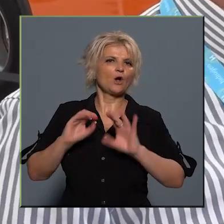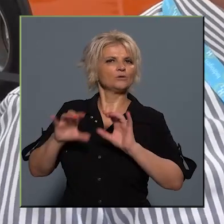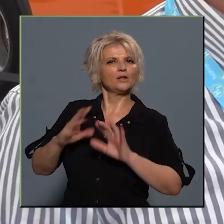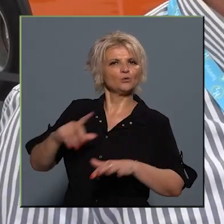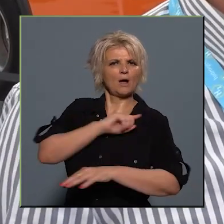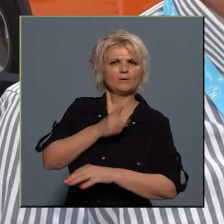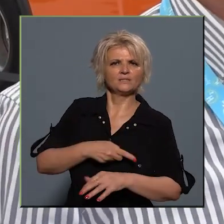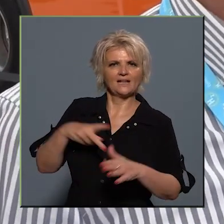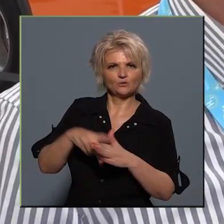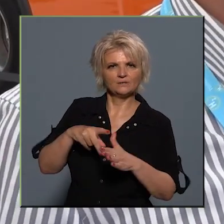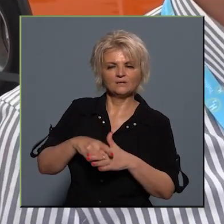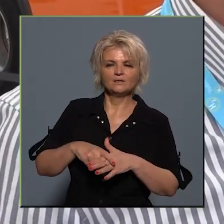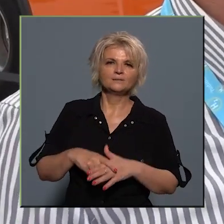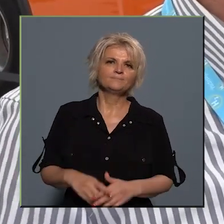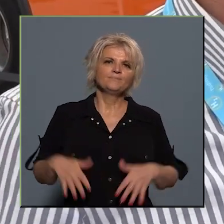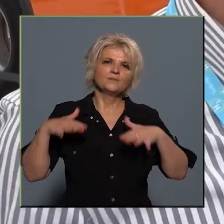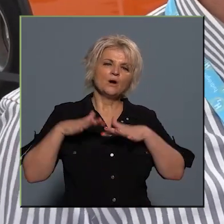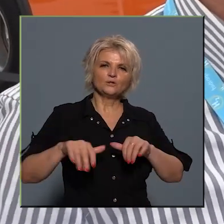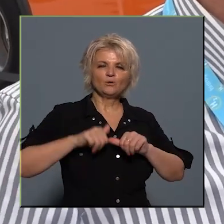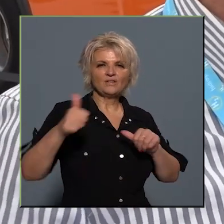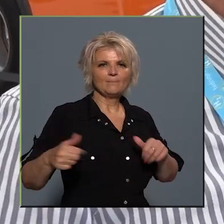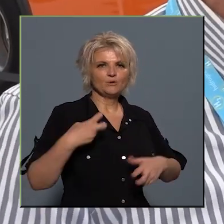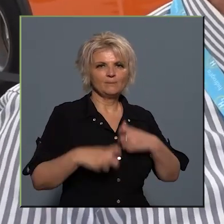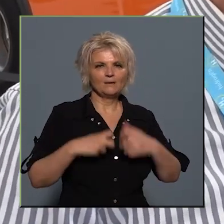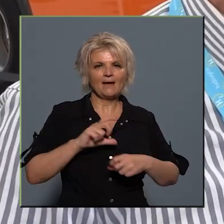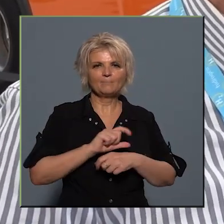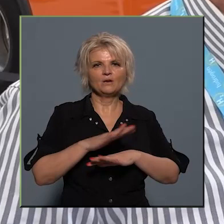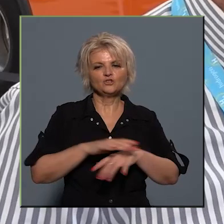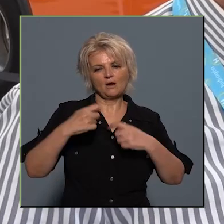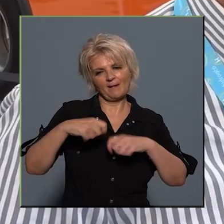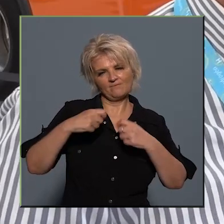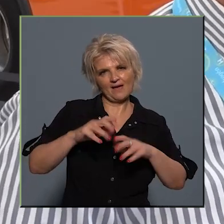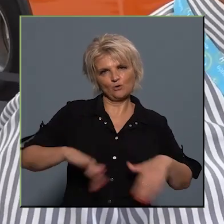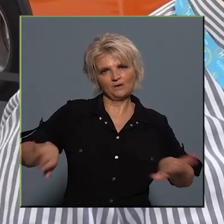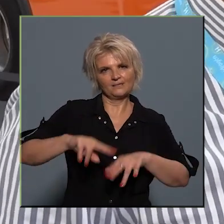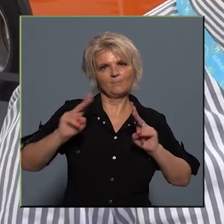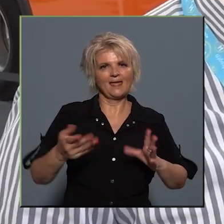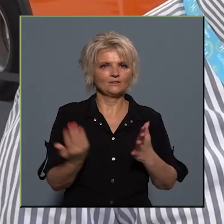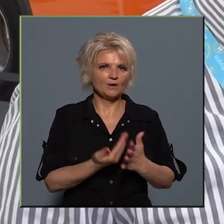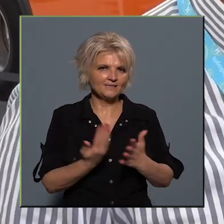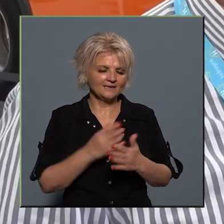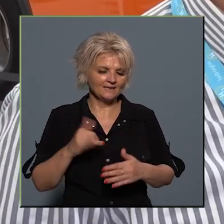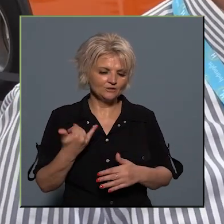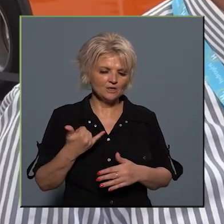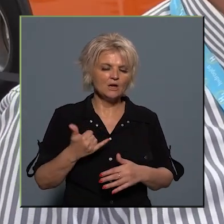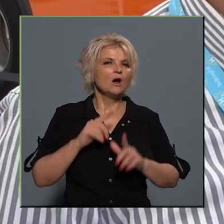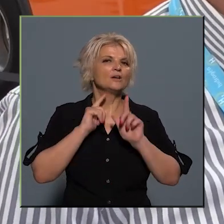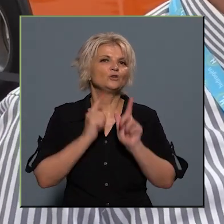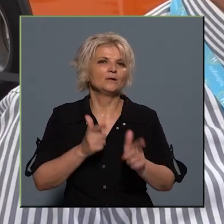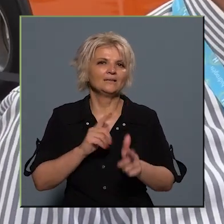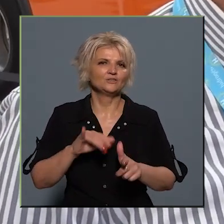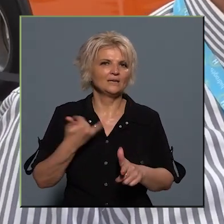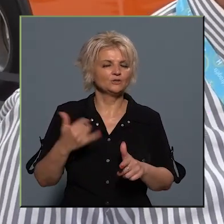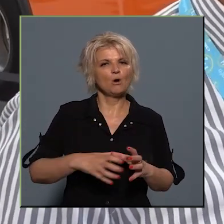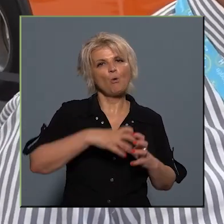kapacitást. Ugye a hatótáv problémák miatt csak belvárosi környezetben használhatóak, illetve maga a töltés is nagyon-nagyon